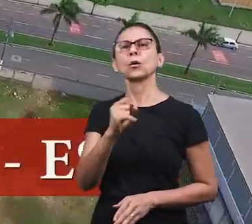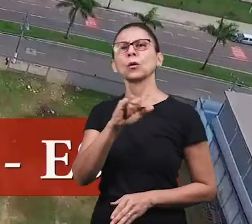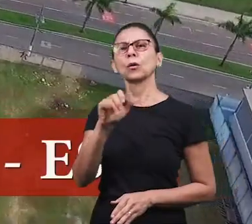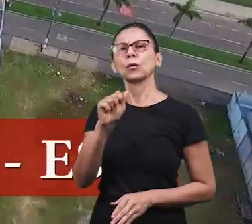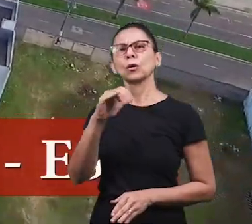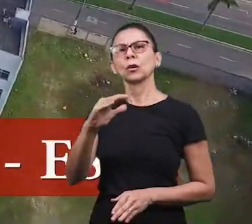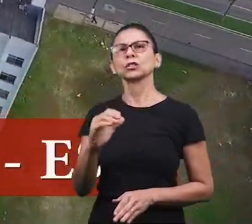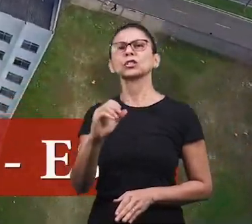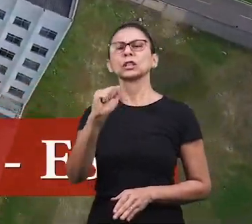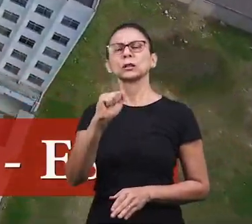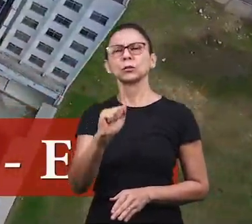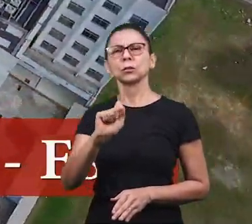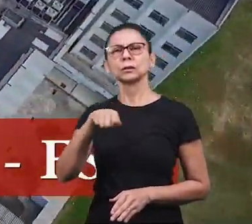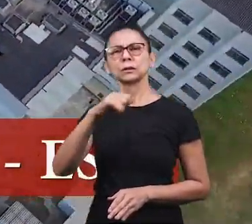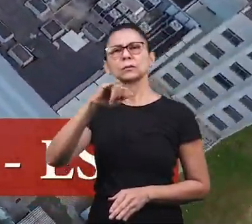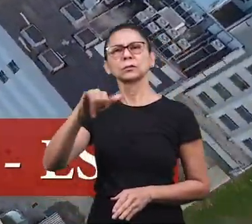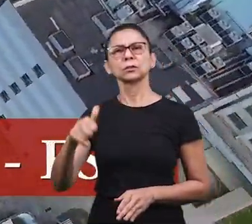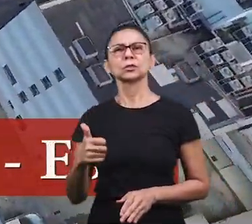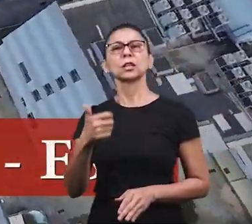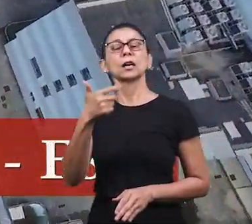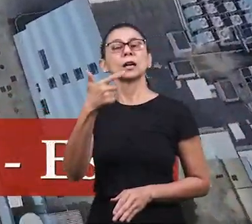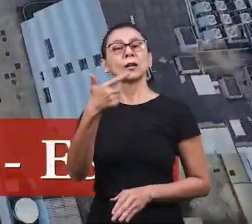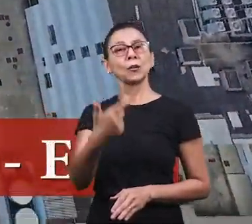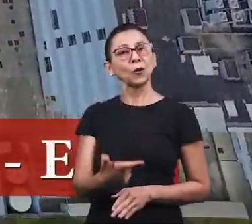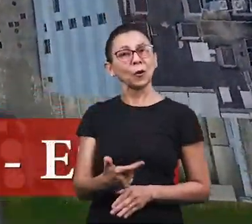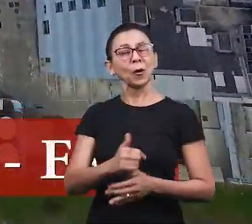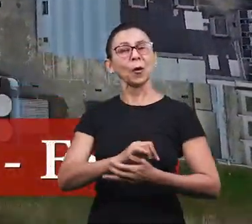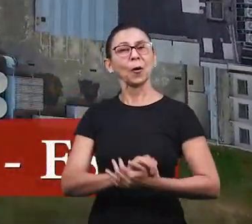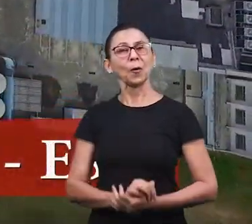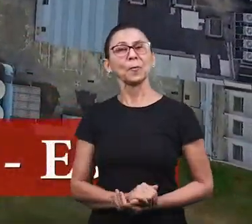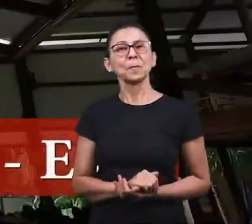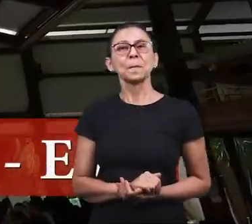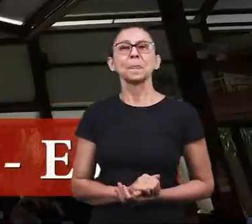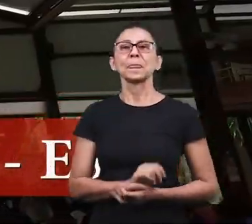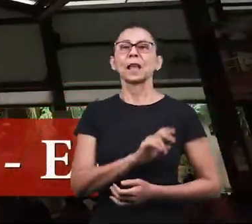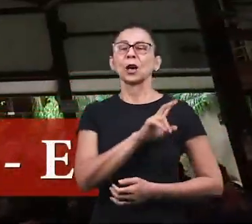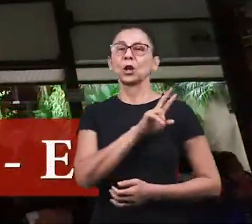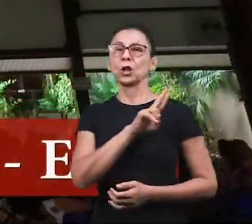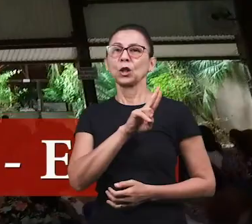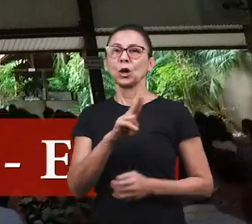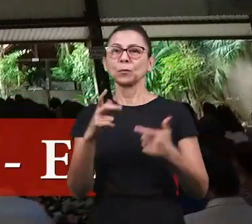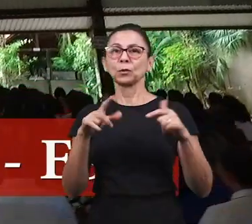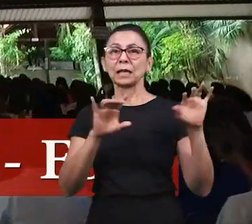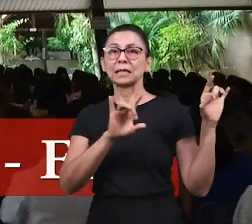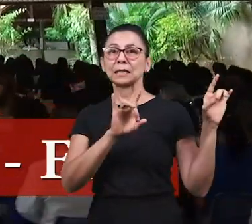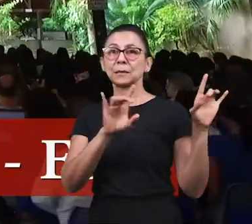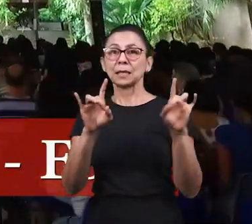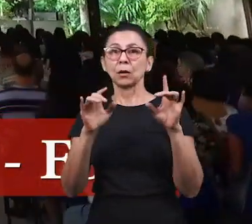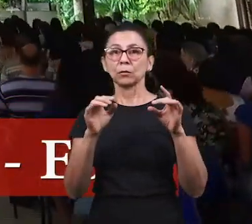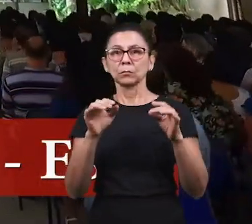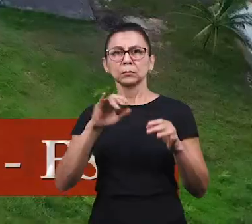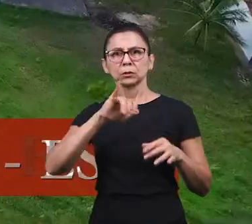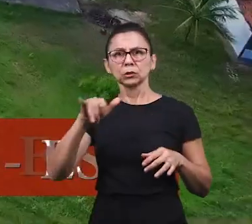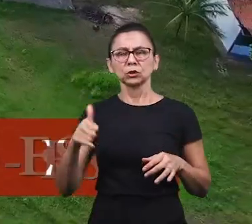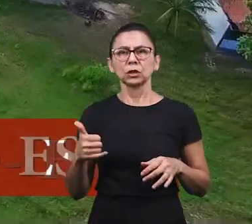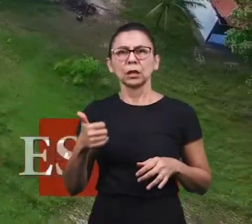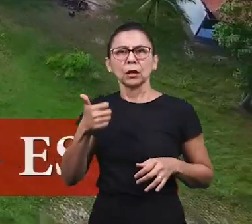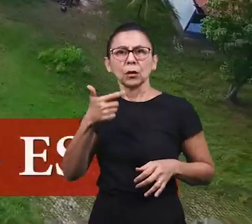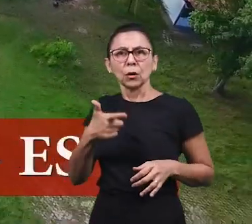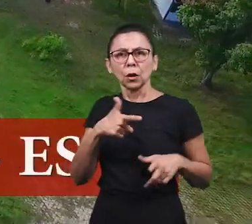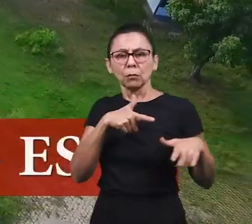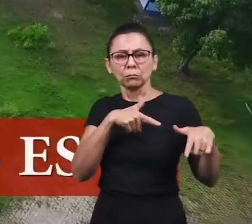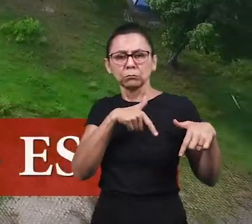à un endroit tout spécial quand il dit « Il a été aussi Jacob dans son chemin » et